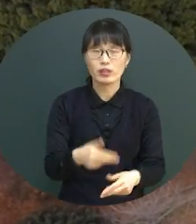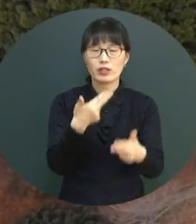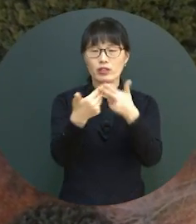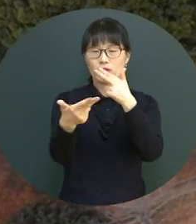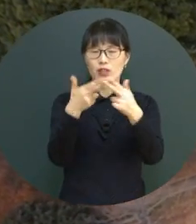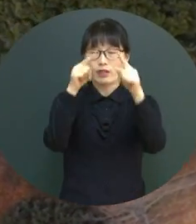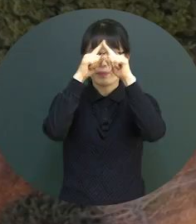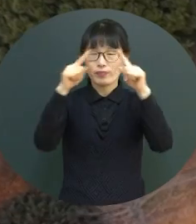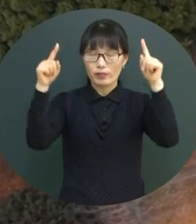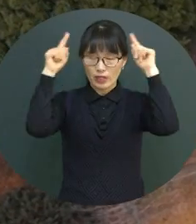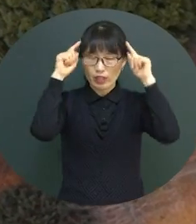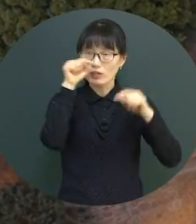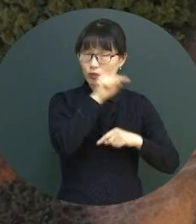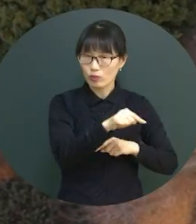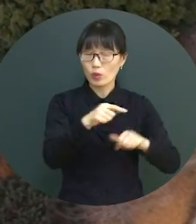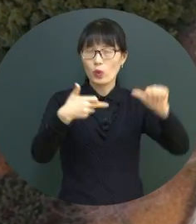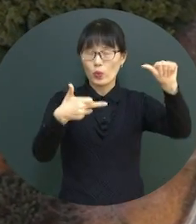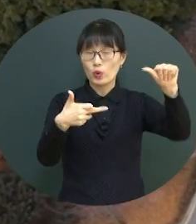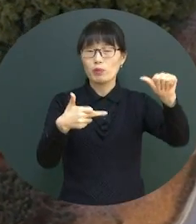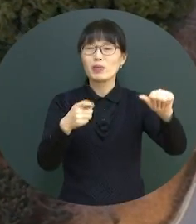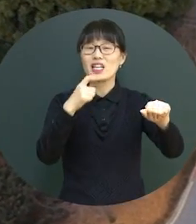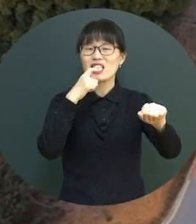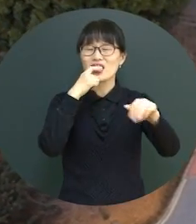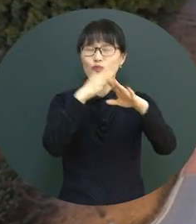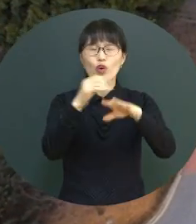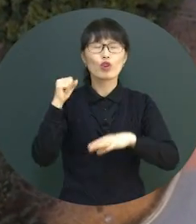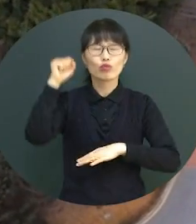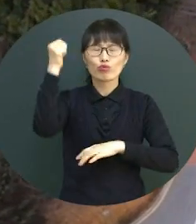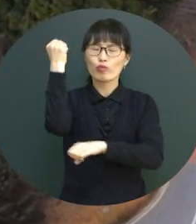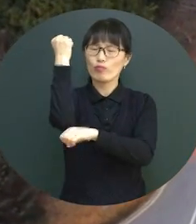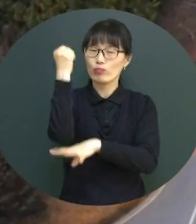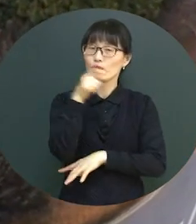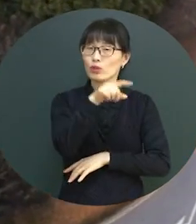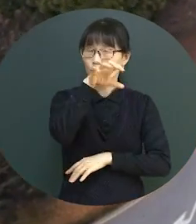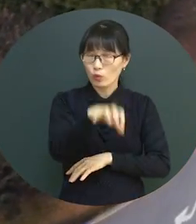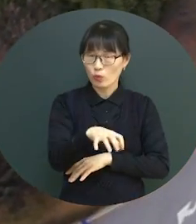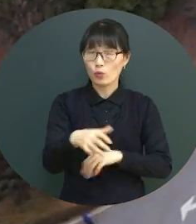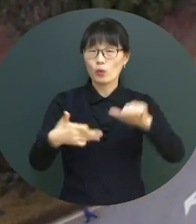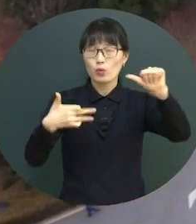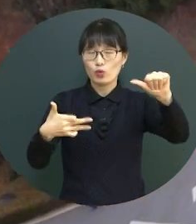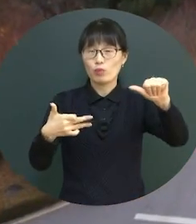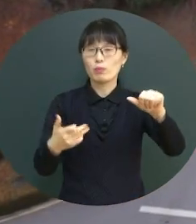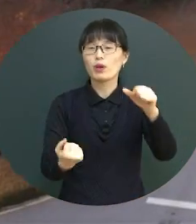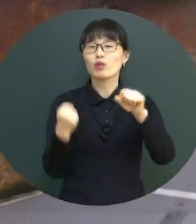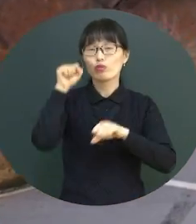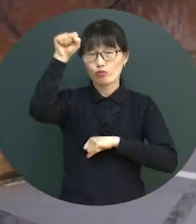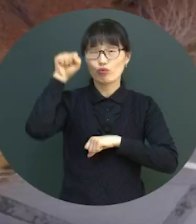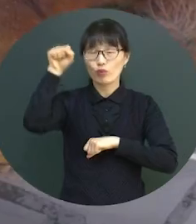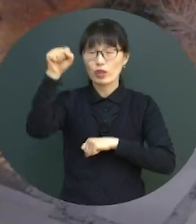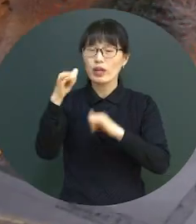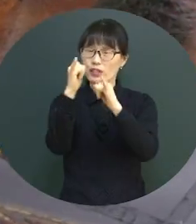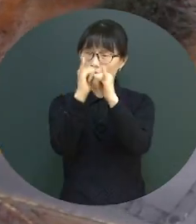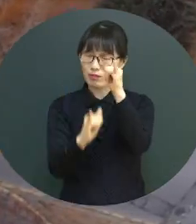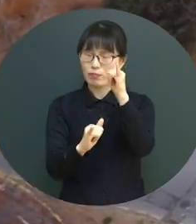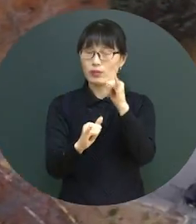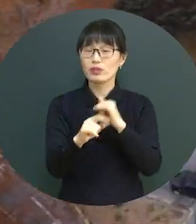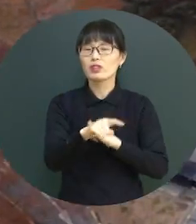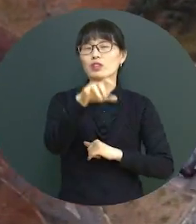전남대학교는 5.18 민주화운동의 출발점이 되는 곳이고 5.18 민주화운동의 첫